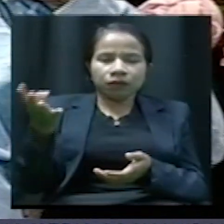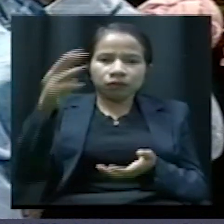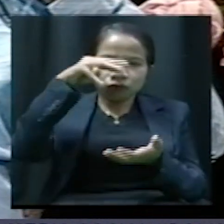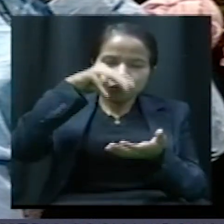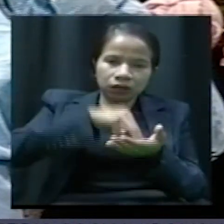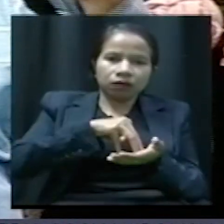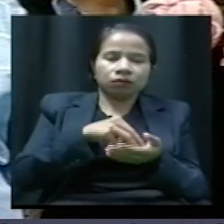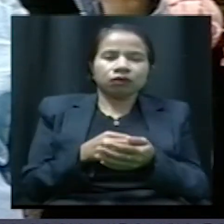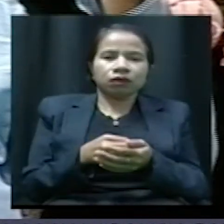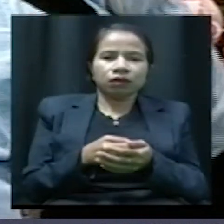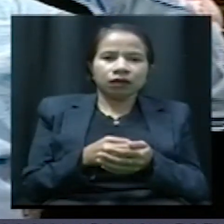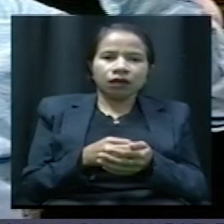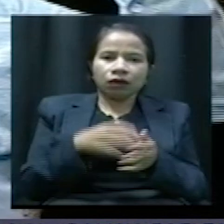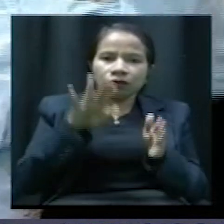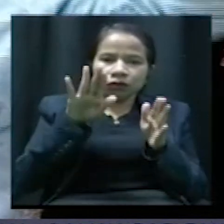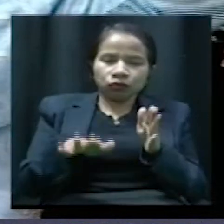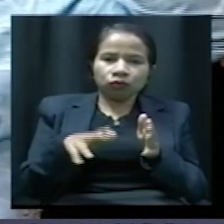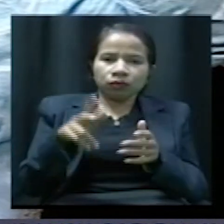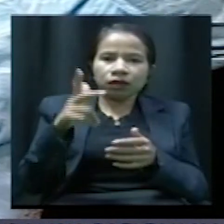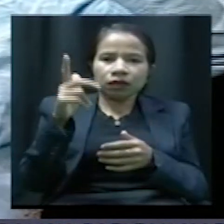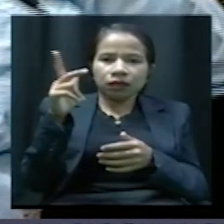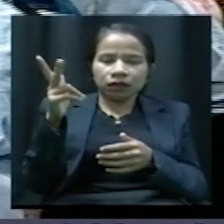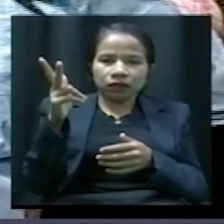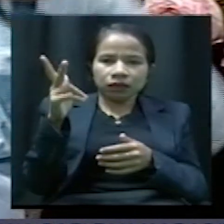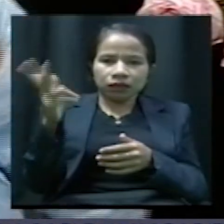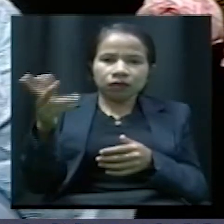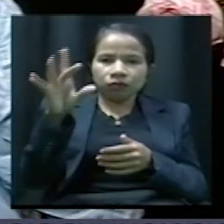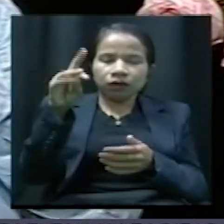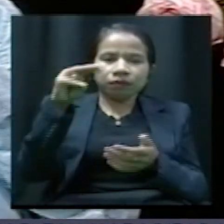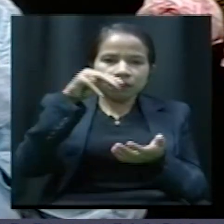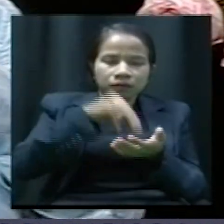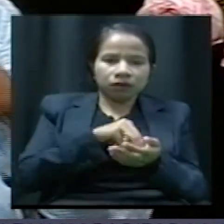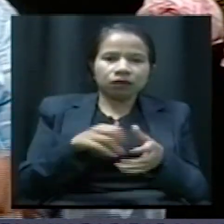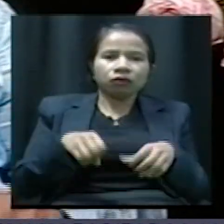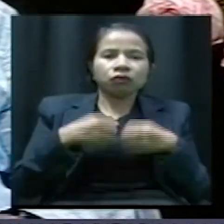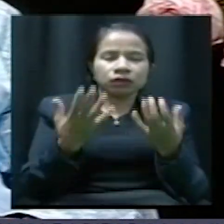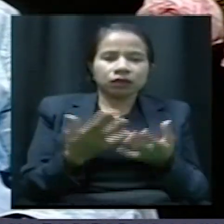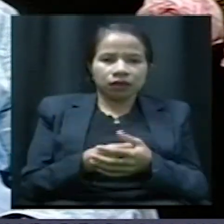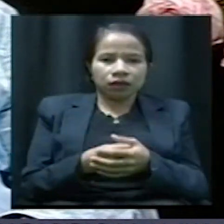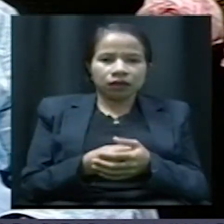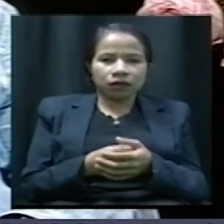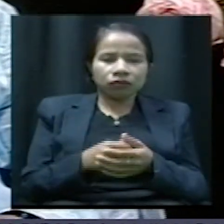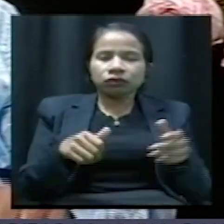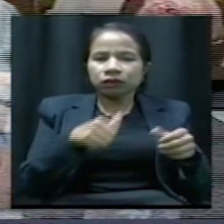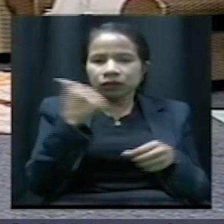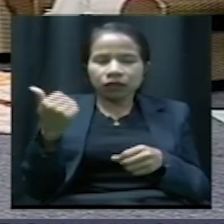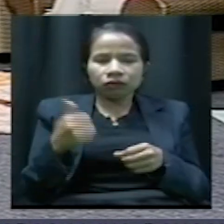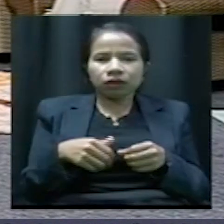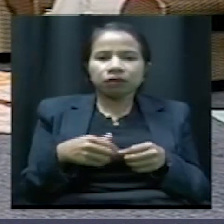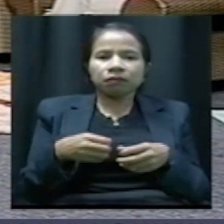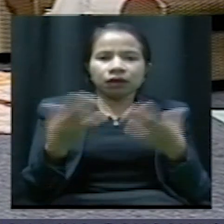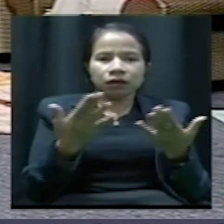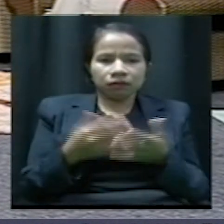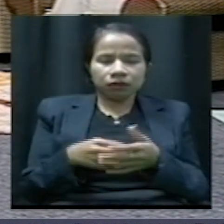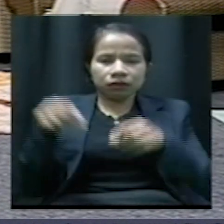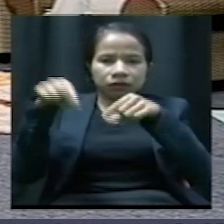ba 38.000 tamasena raja 2000 ne tamasena diferensi ya lahane sande pusiane bane be sira ho deficiencia